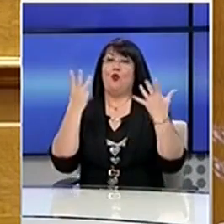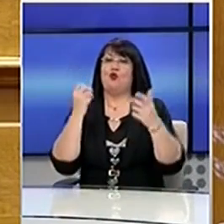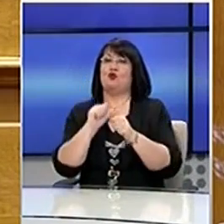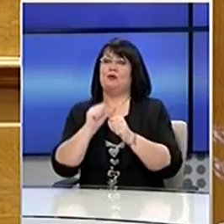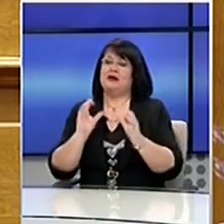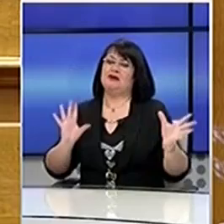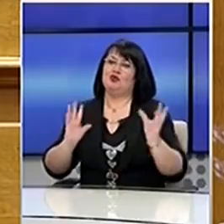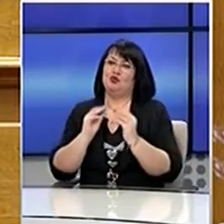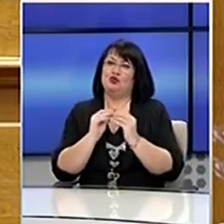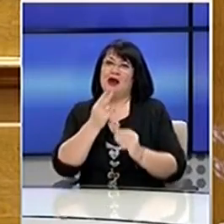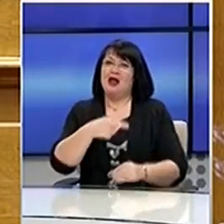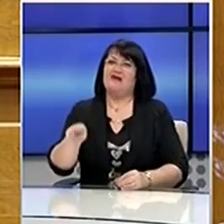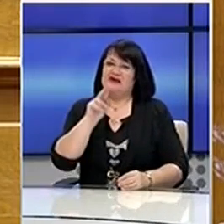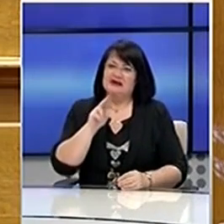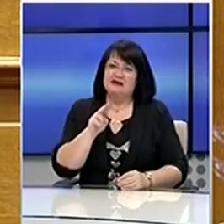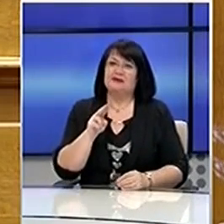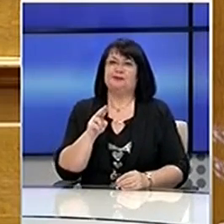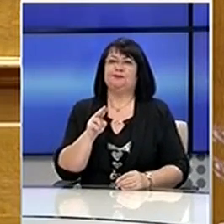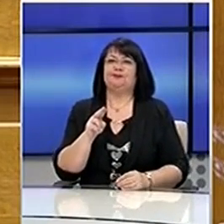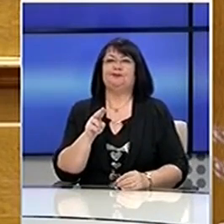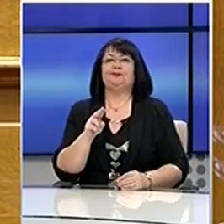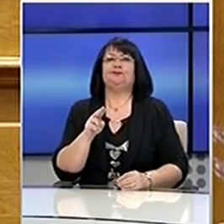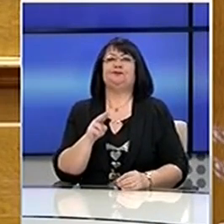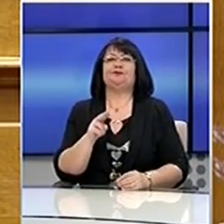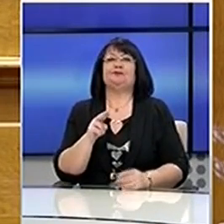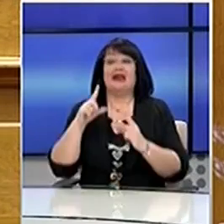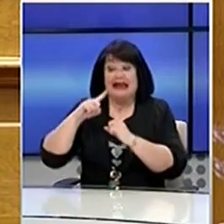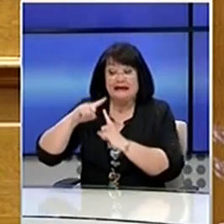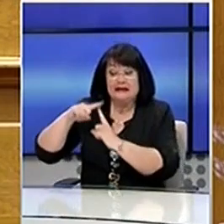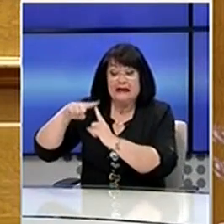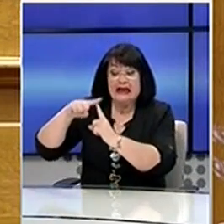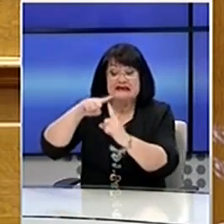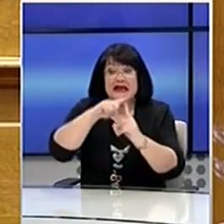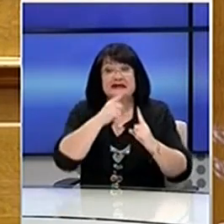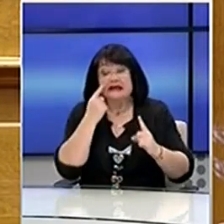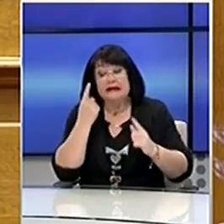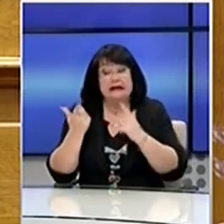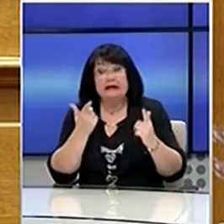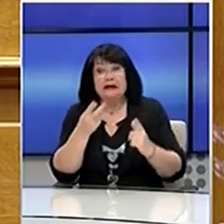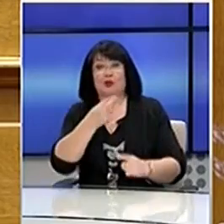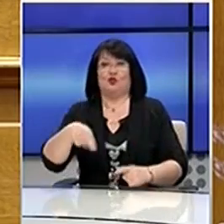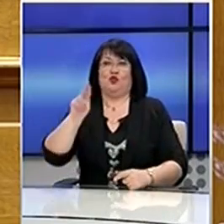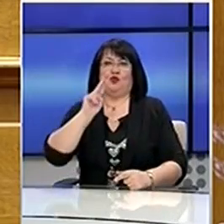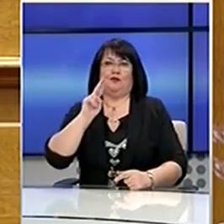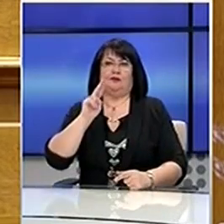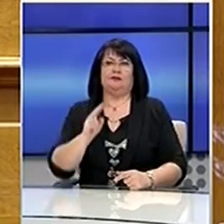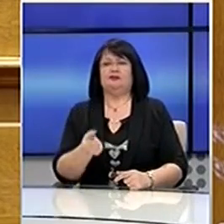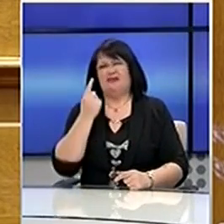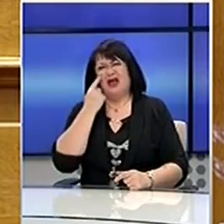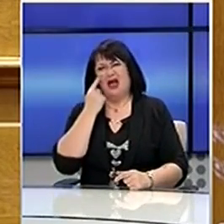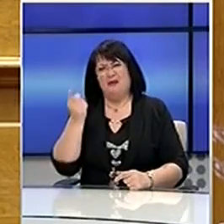μήνες αύξησε κατακόρυφα τον αριθμό των τεστ που διεξάγει. Και είμαστε, αν δει κανείς